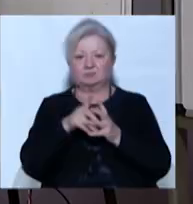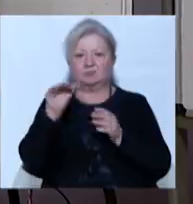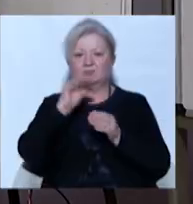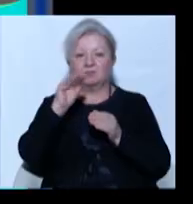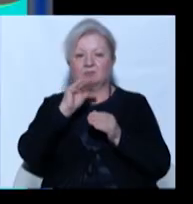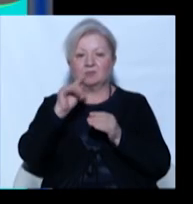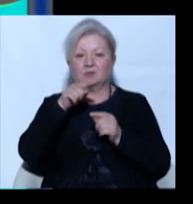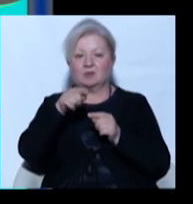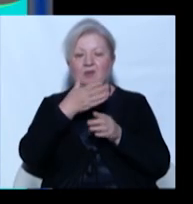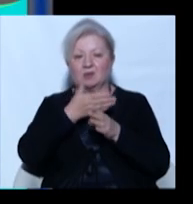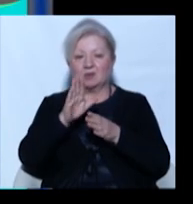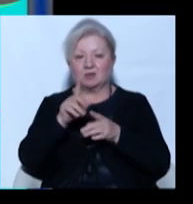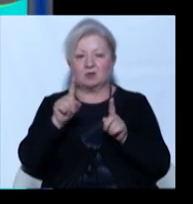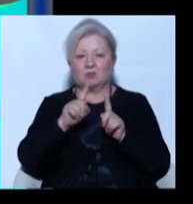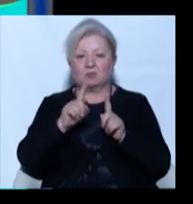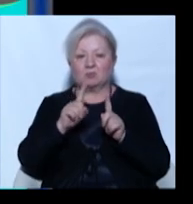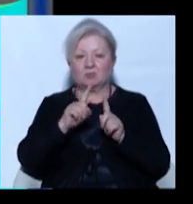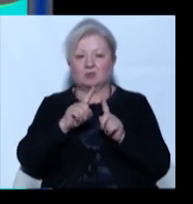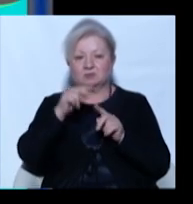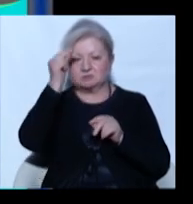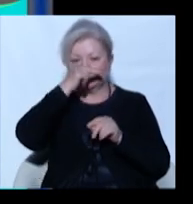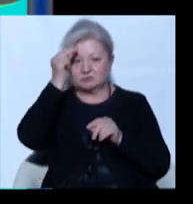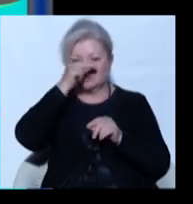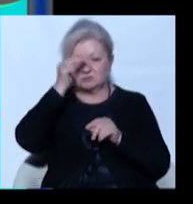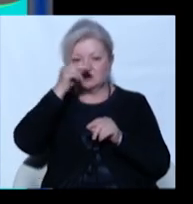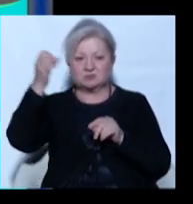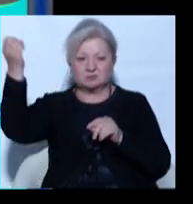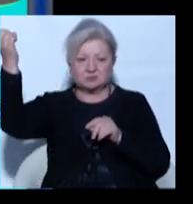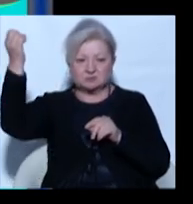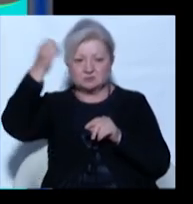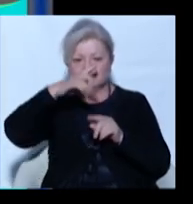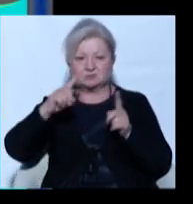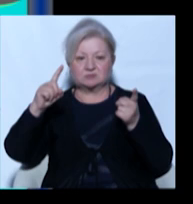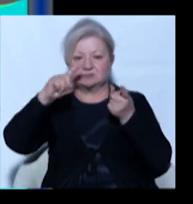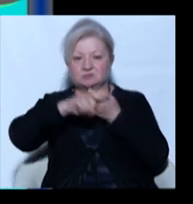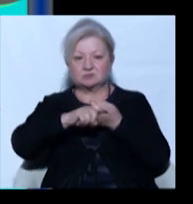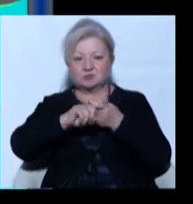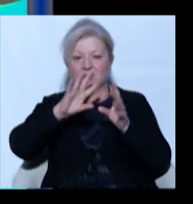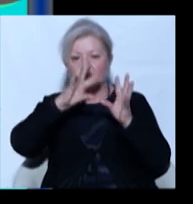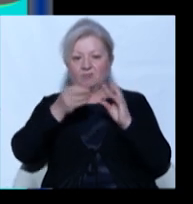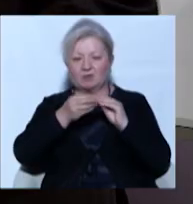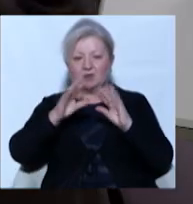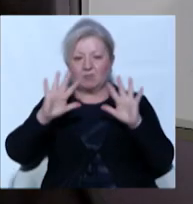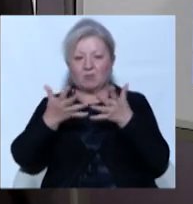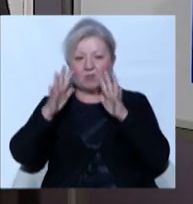ფიზიკის იმ ნაწილს, რომელიც შეისწავლის სინათლის შესახებ ყველა მოვლენას, ეწოდება